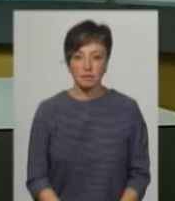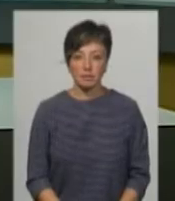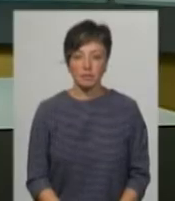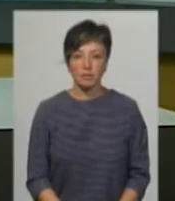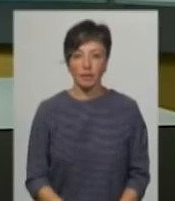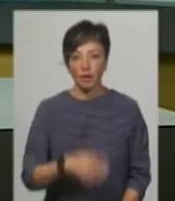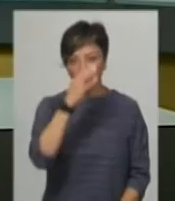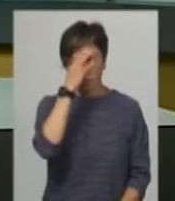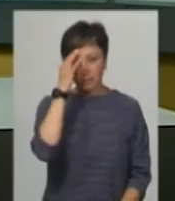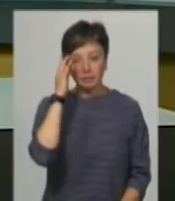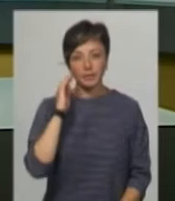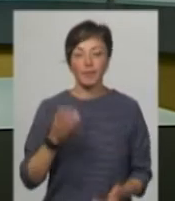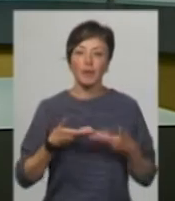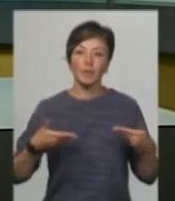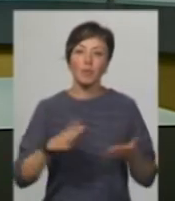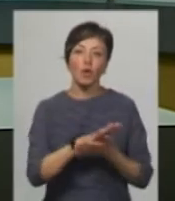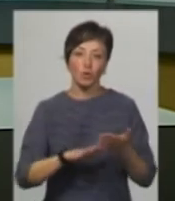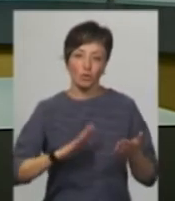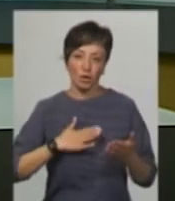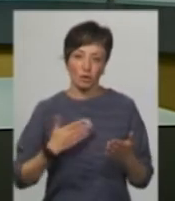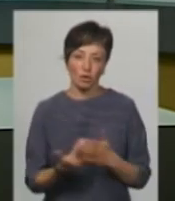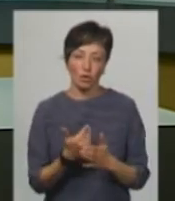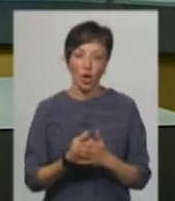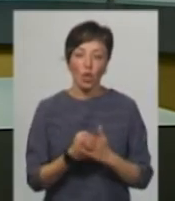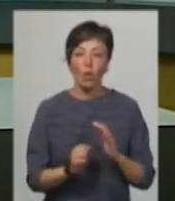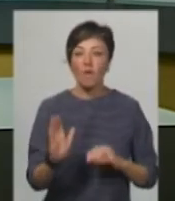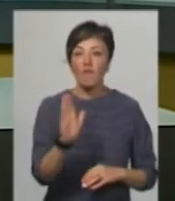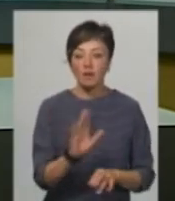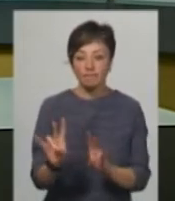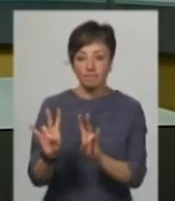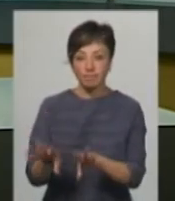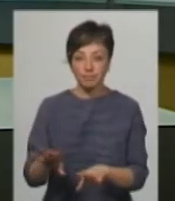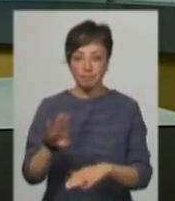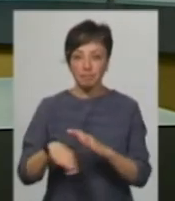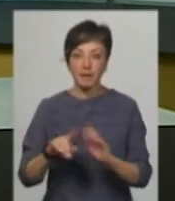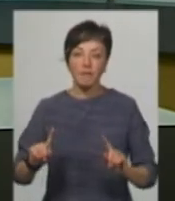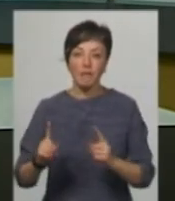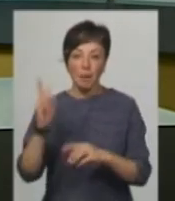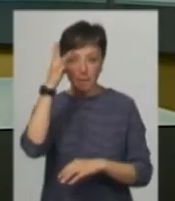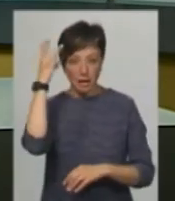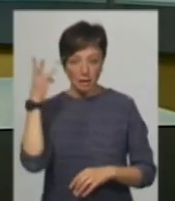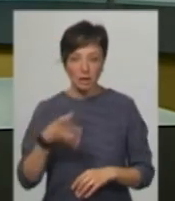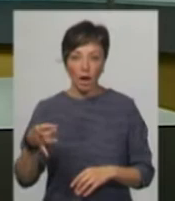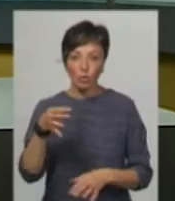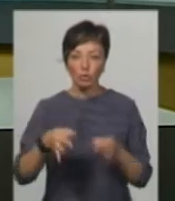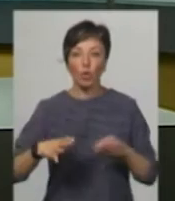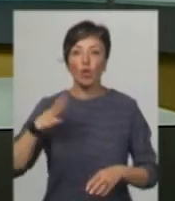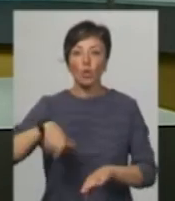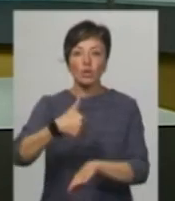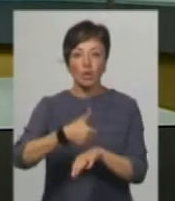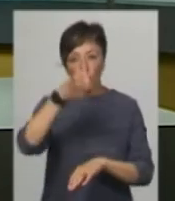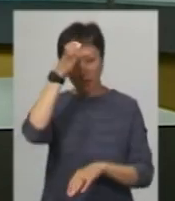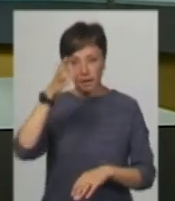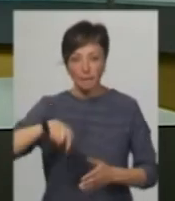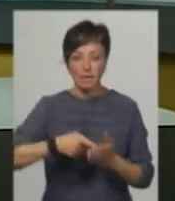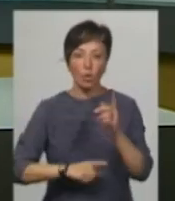Ми продовжуємо наш інформаційний випуск. До вересня залишив під вартою Хмельницький міськрайонний суд колишнього очільника освіти